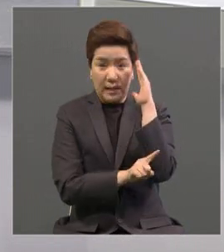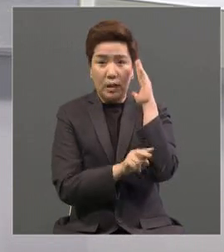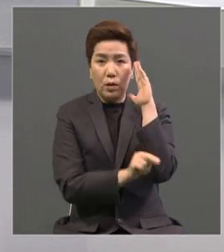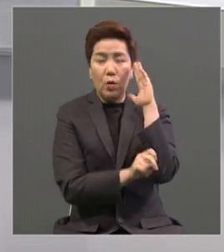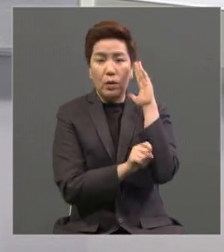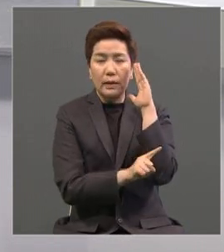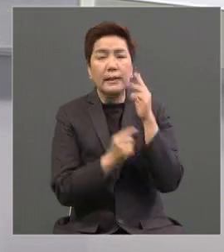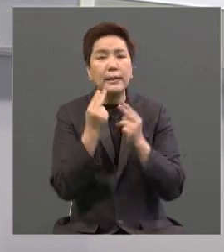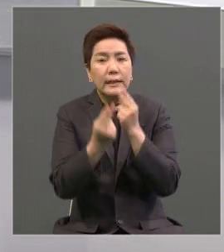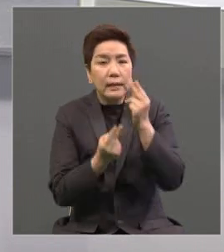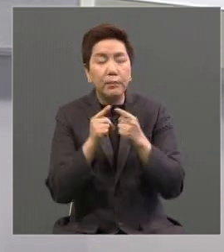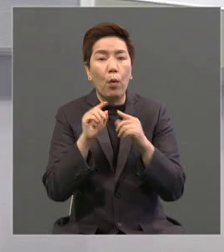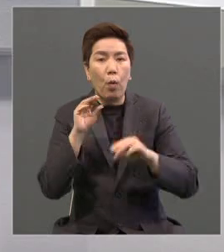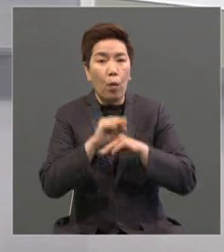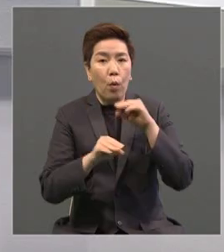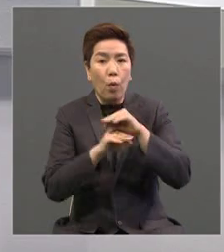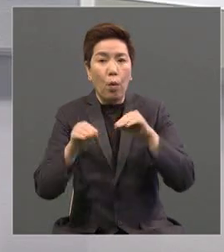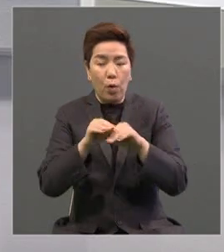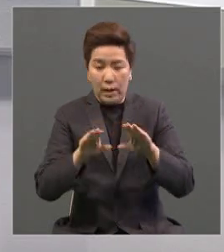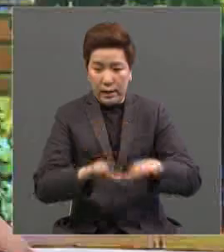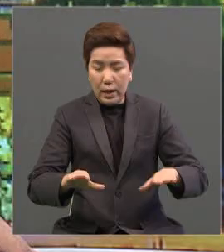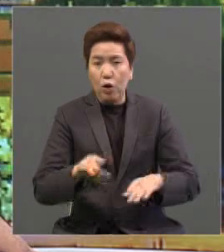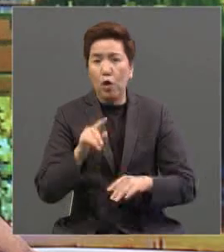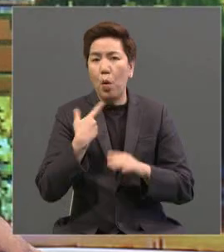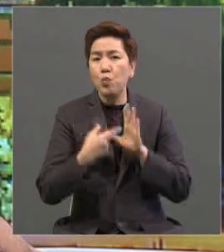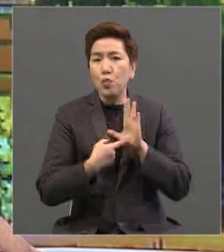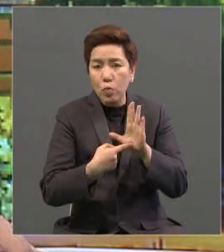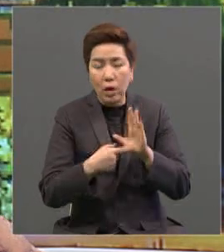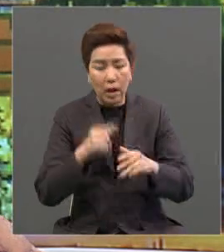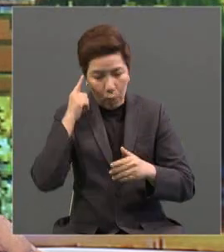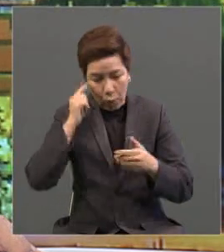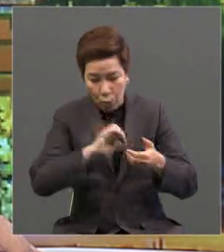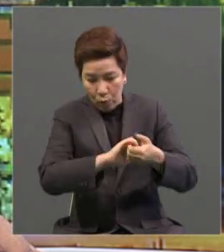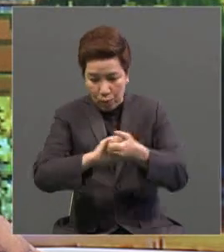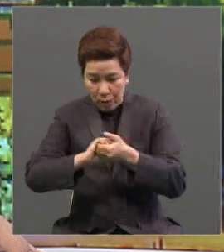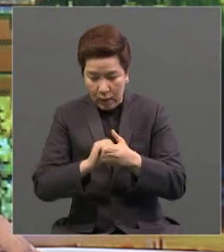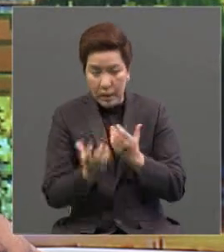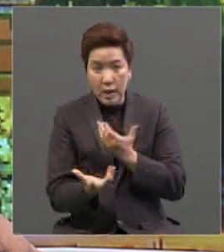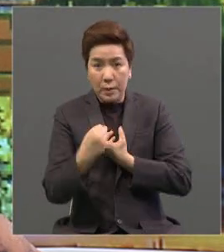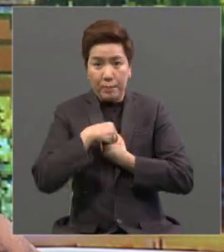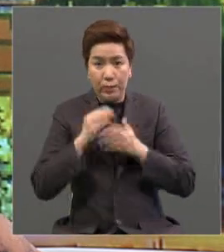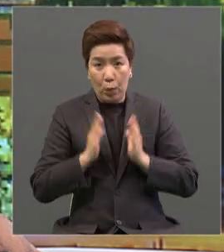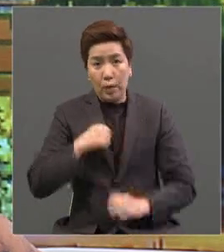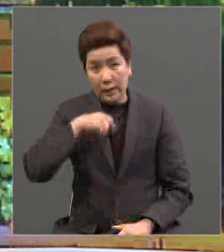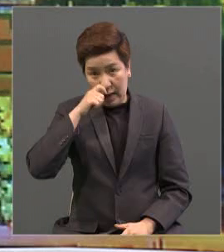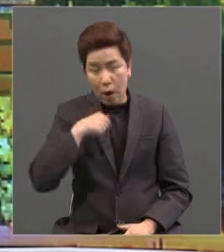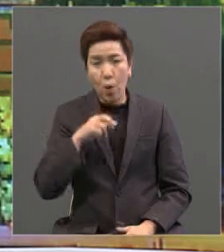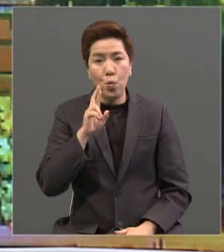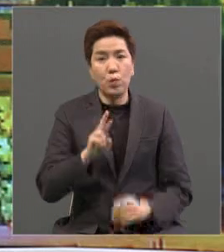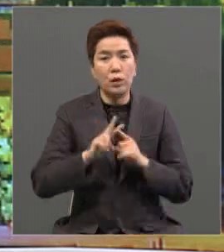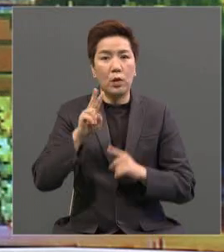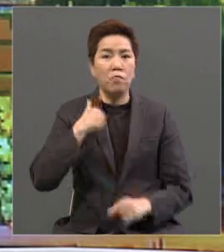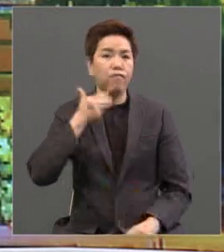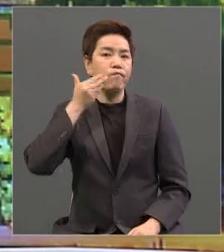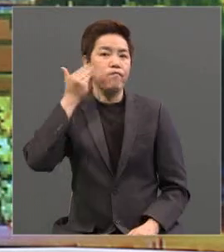เพื่อที่จะไปเยี่ยมชมโครงการสร้างเด็กและเยาวชนต้นแบบรู้รักสามัคคีและสำนึกความเป็นไทยในรุ่นที่ 2หรือว่าเด็ก